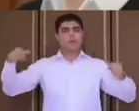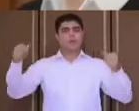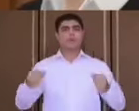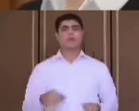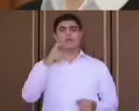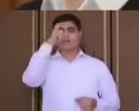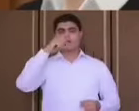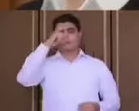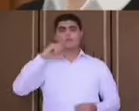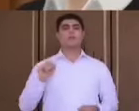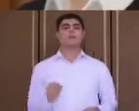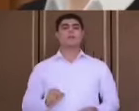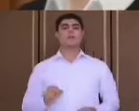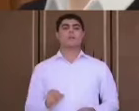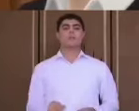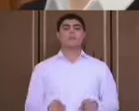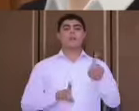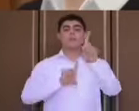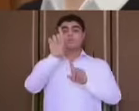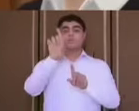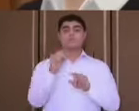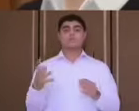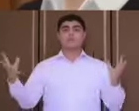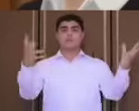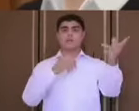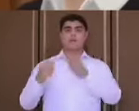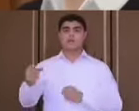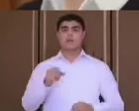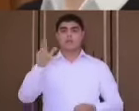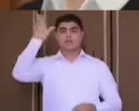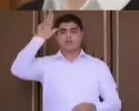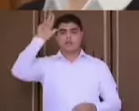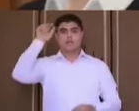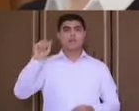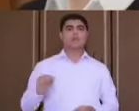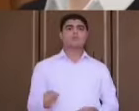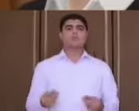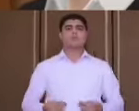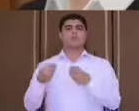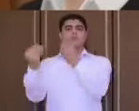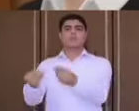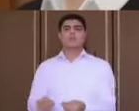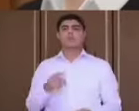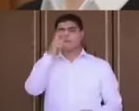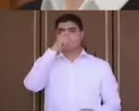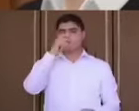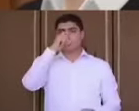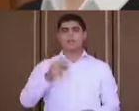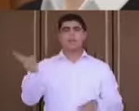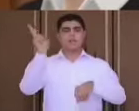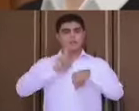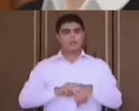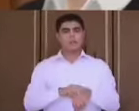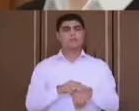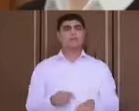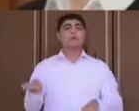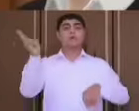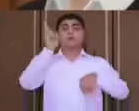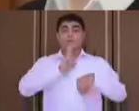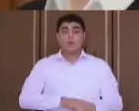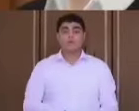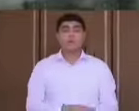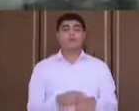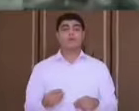ورد إليه مظلمته واسترد حميره من الموظف الطماع، وأخذ الوزير ممتلكات